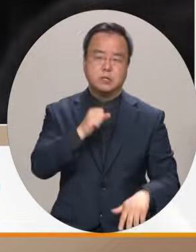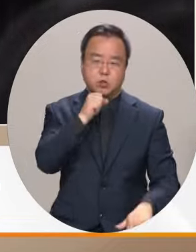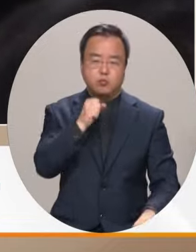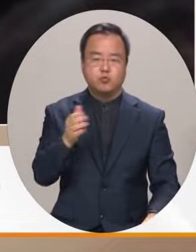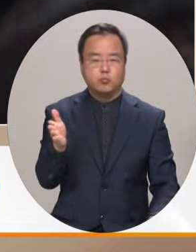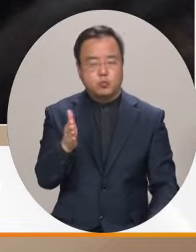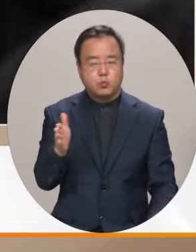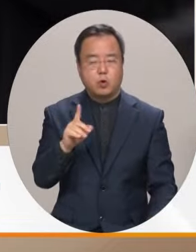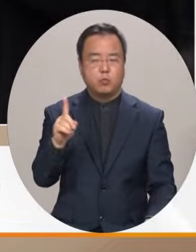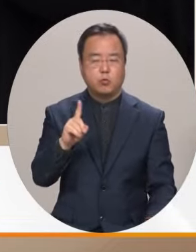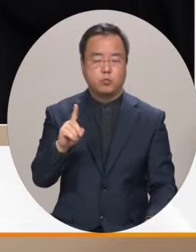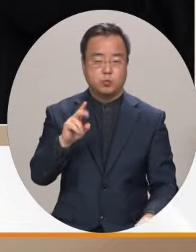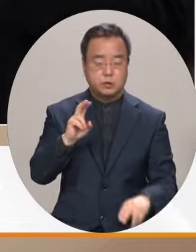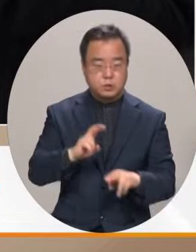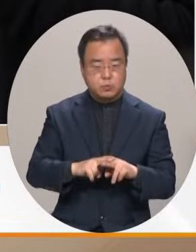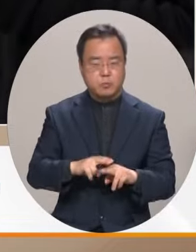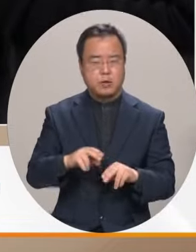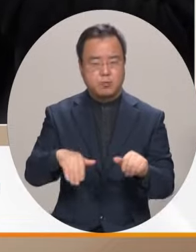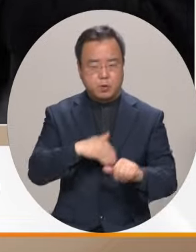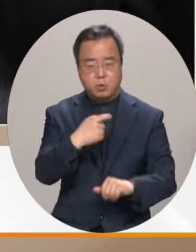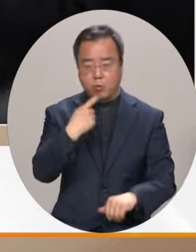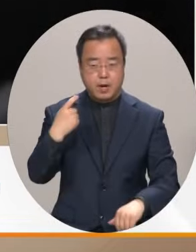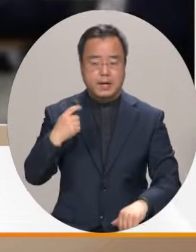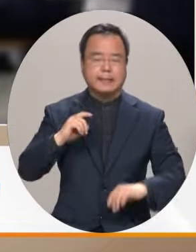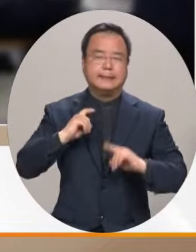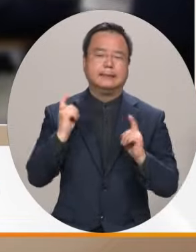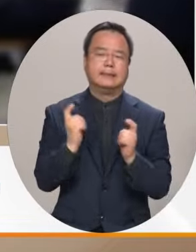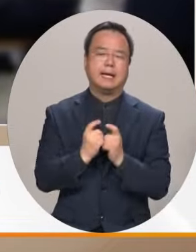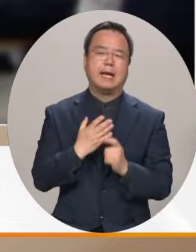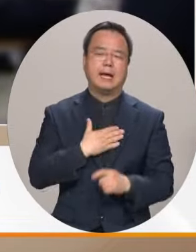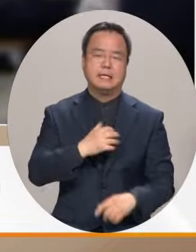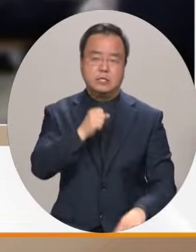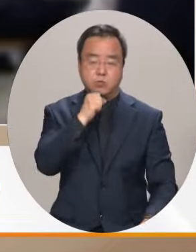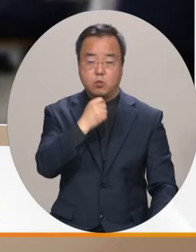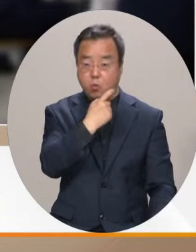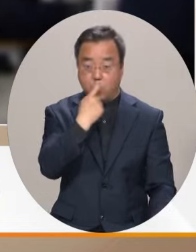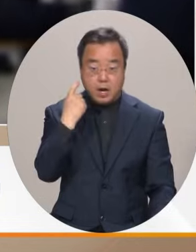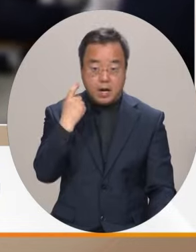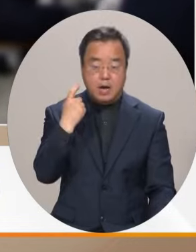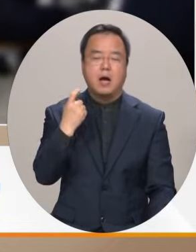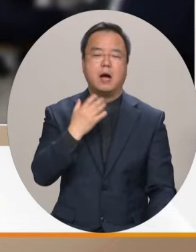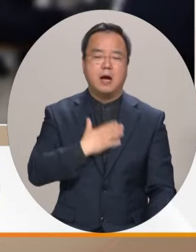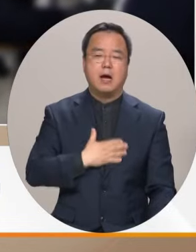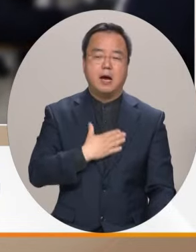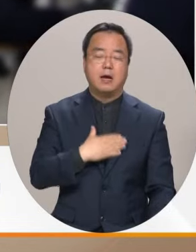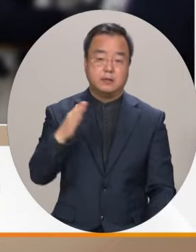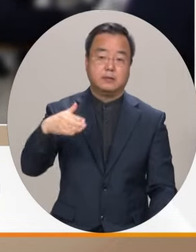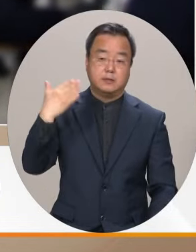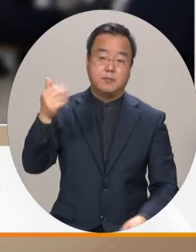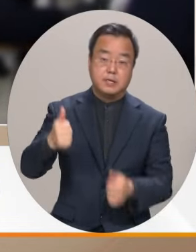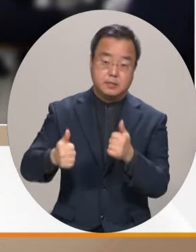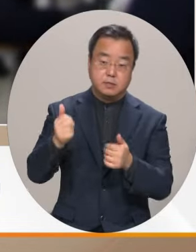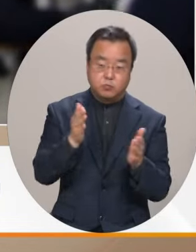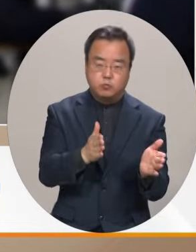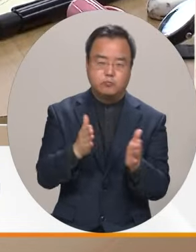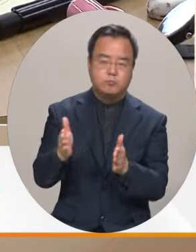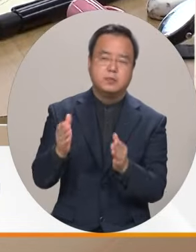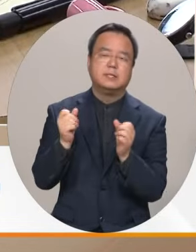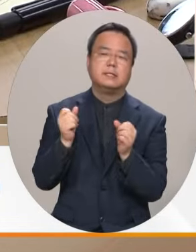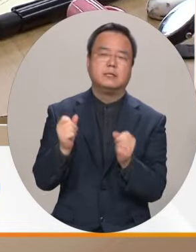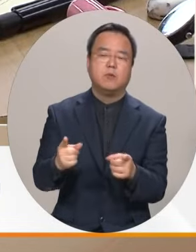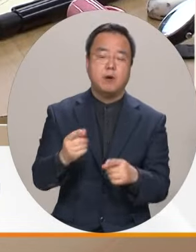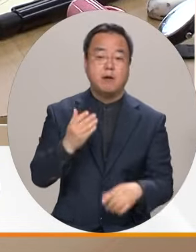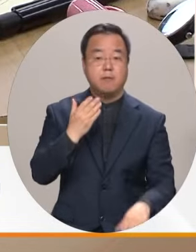또 객관적으로 점수를 확인함으로써 일을 바탕으로 수능 시험을 준비하는 좋은 기회로 삼을 수